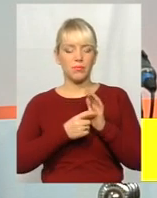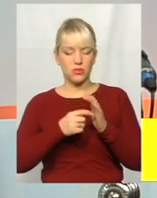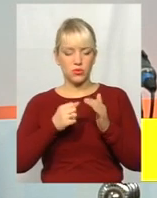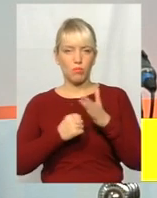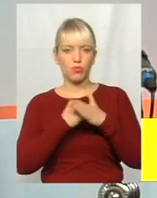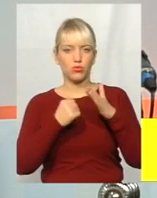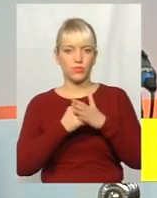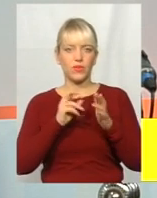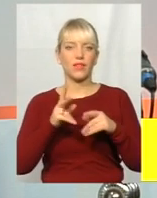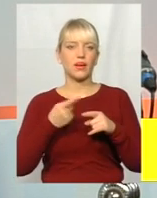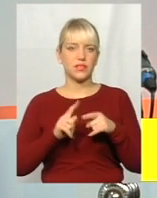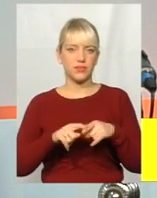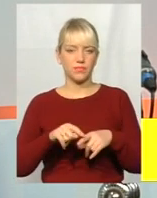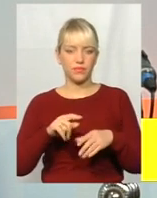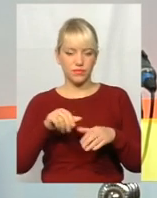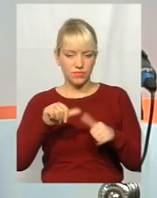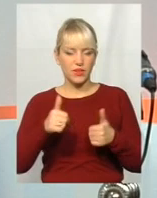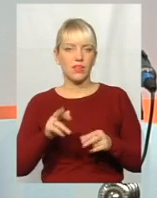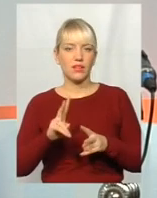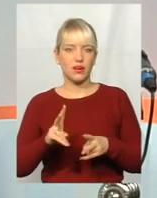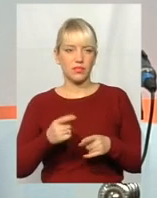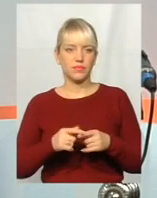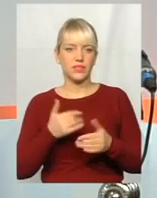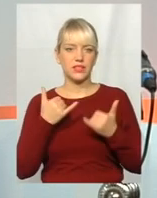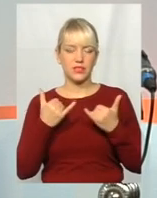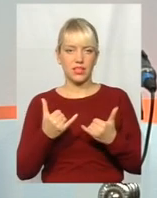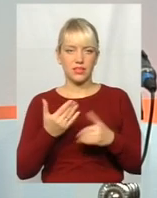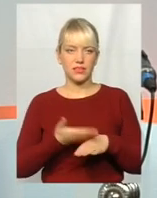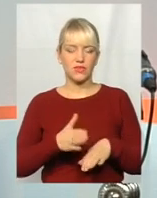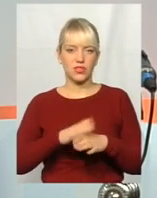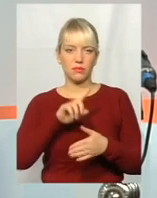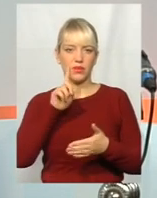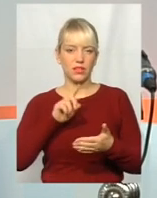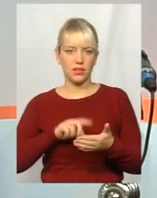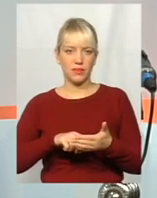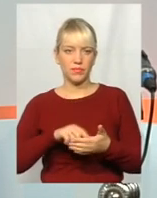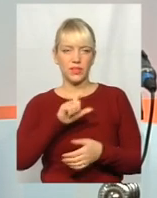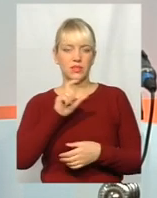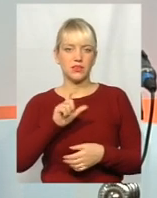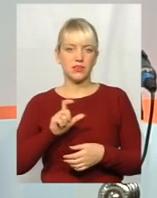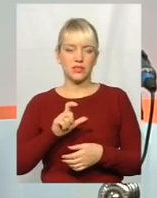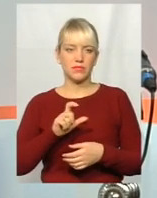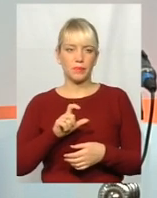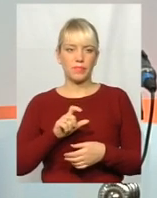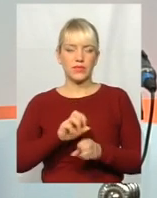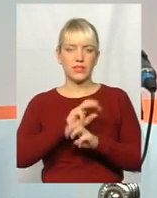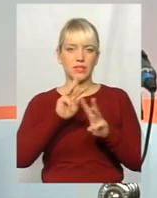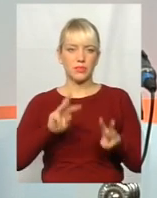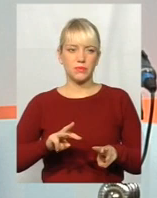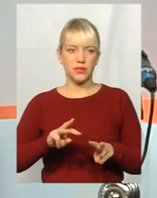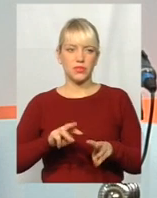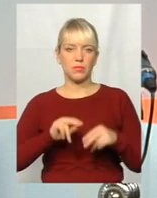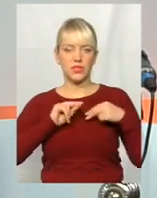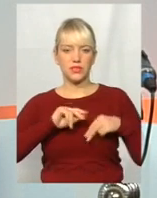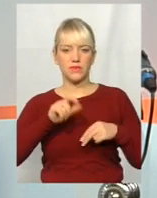насправді? Значить, зараз важке питання стоїть з забезпеченням